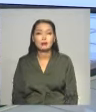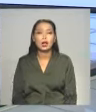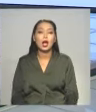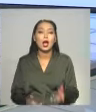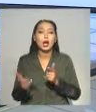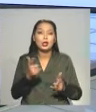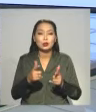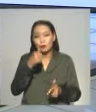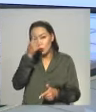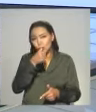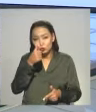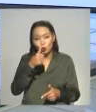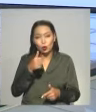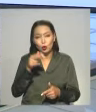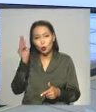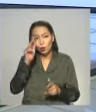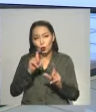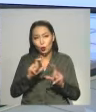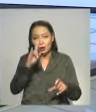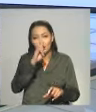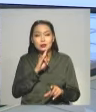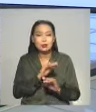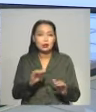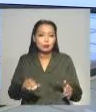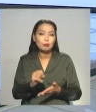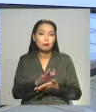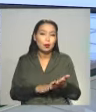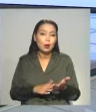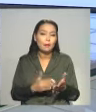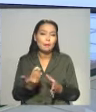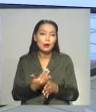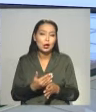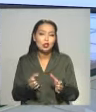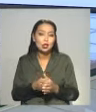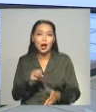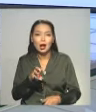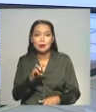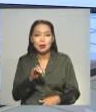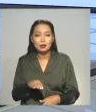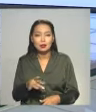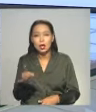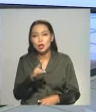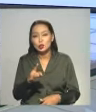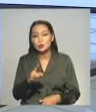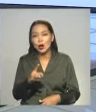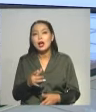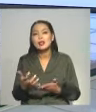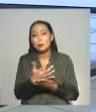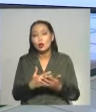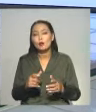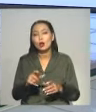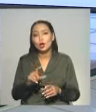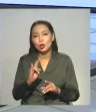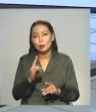Готовиться к учебному году казахстанским детям продолжают помогать члены партии «Аманат». В рамках республиканской акции «Соберем ребенка в школу». На этот